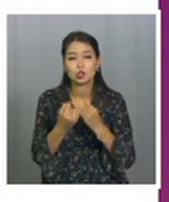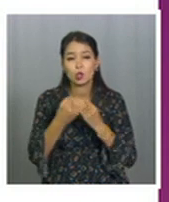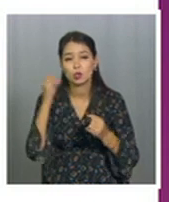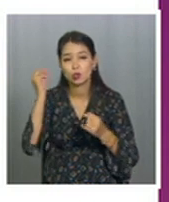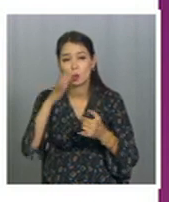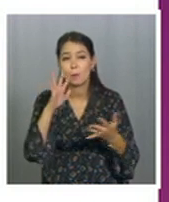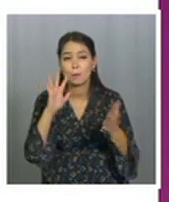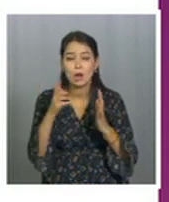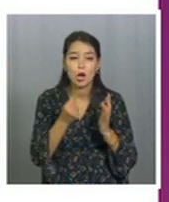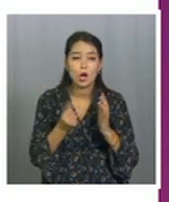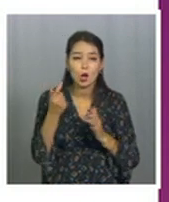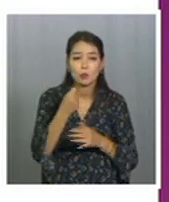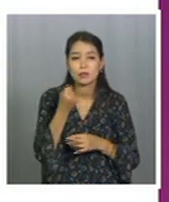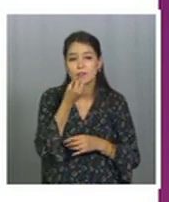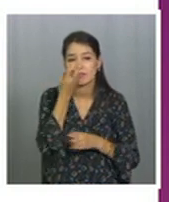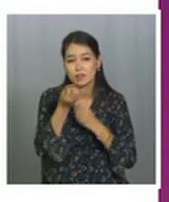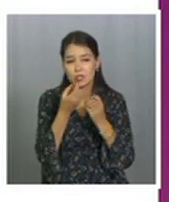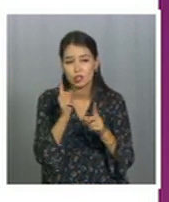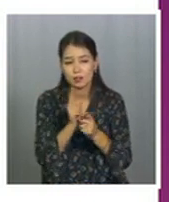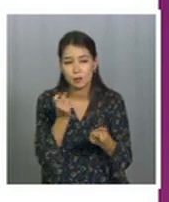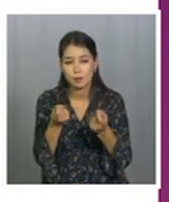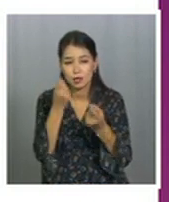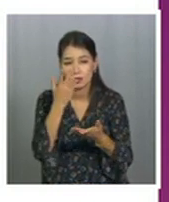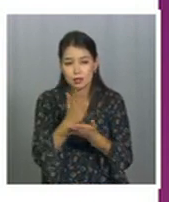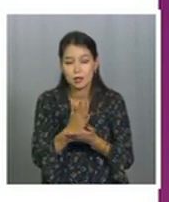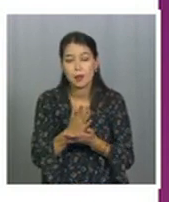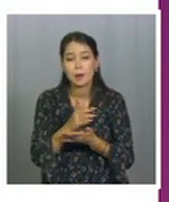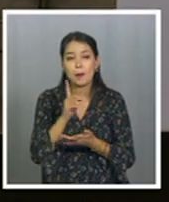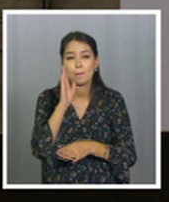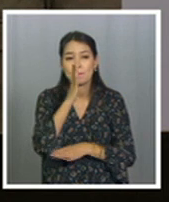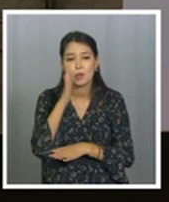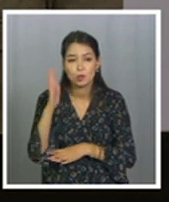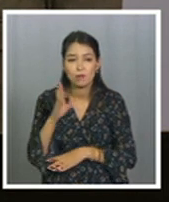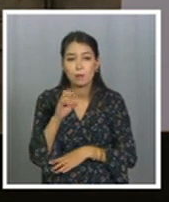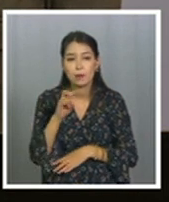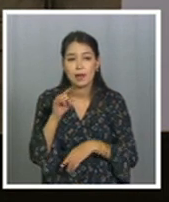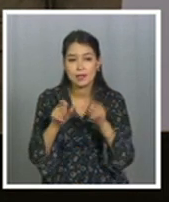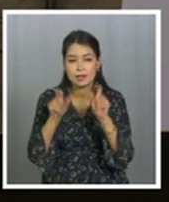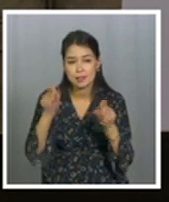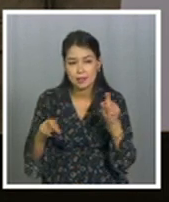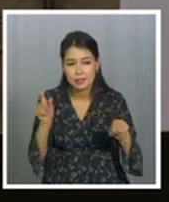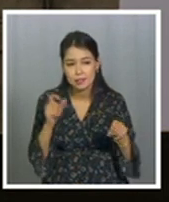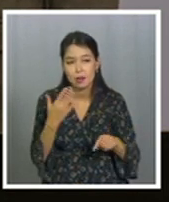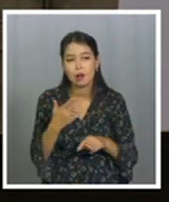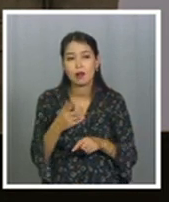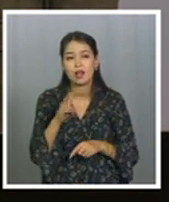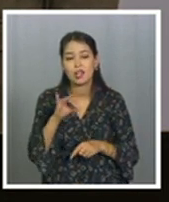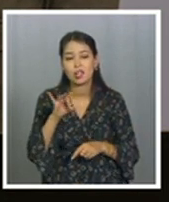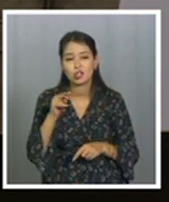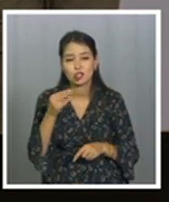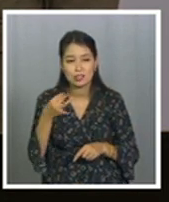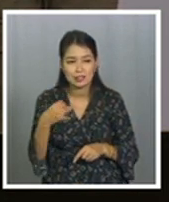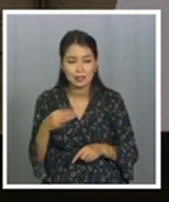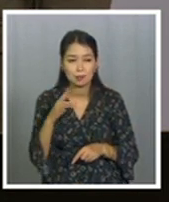блики, голубые цветочные вкрапления, березовая белизна. Художник – мастер лирического